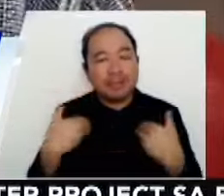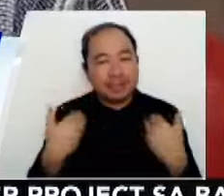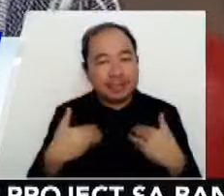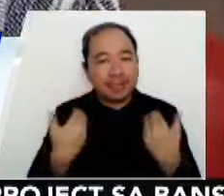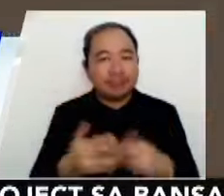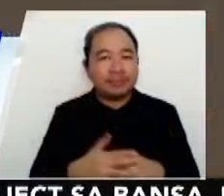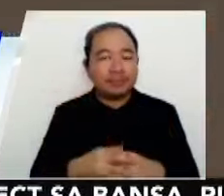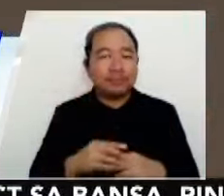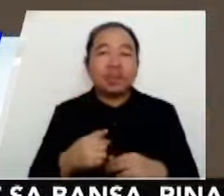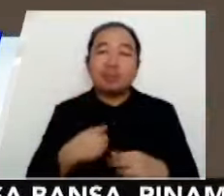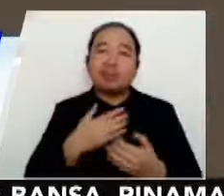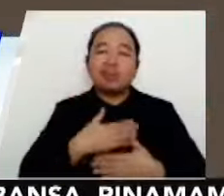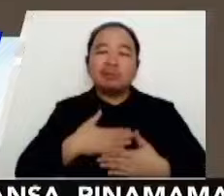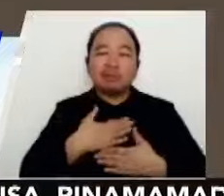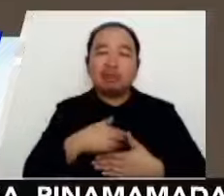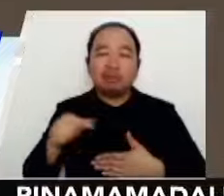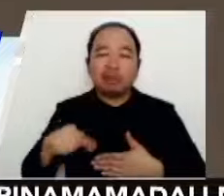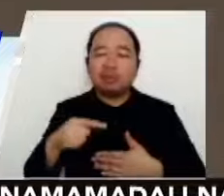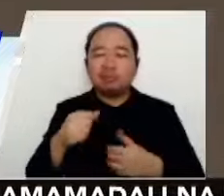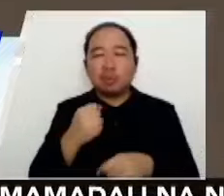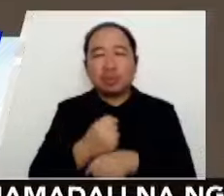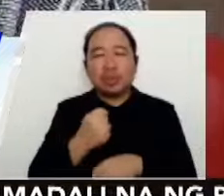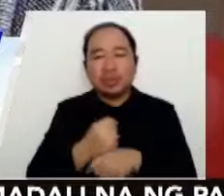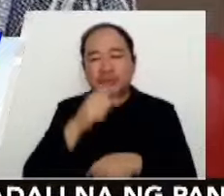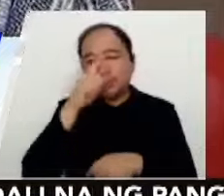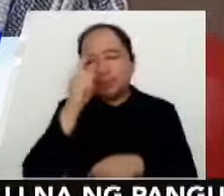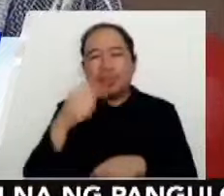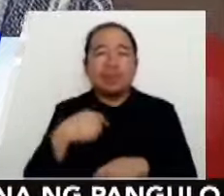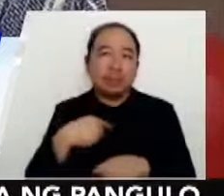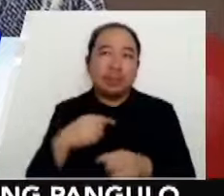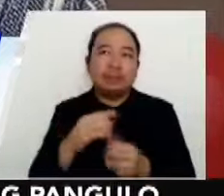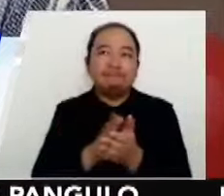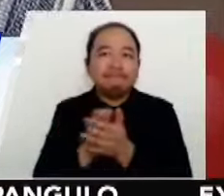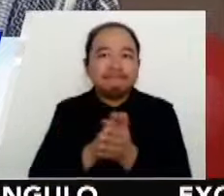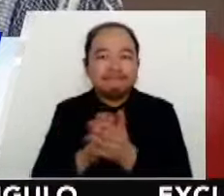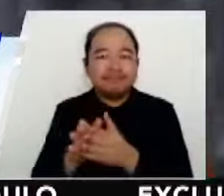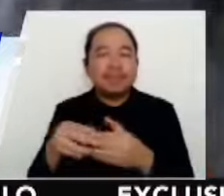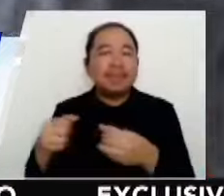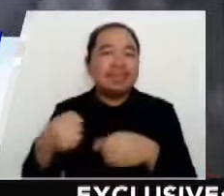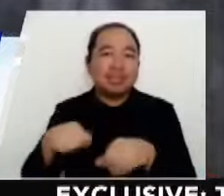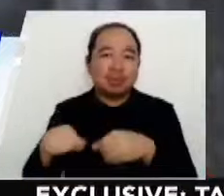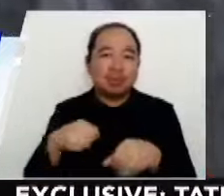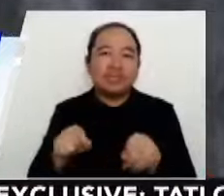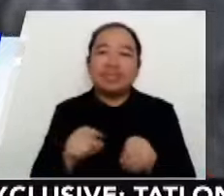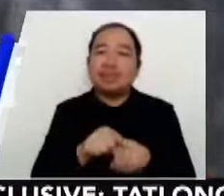kasi meron talaga akong passion sa paglalaro ng sport na yun. She's playing basketball din sa role.